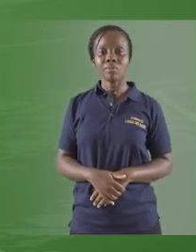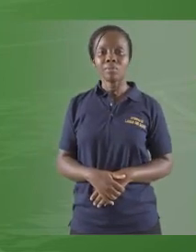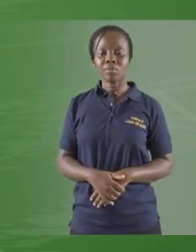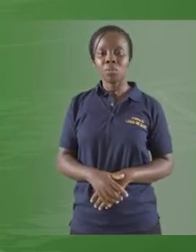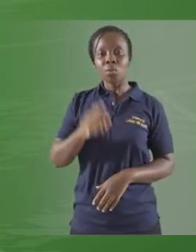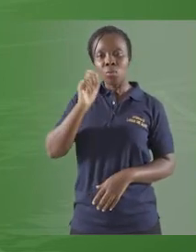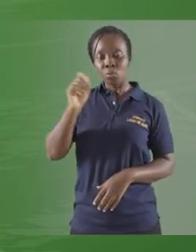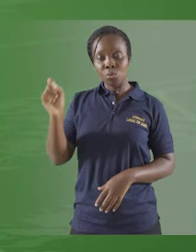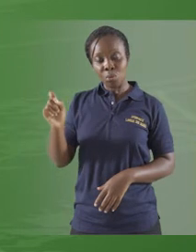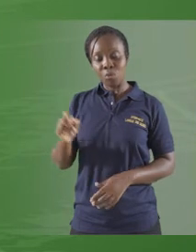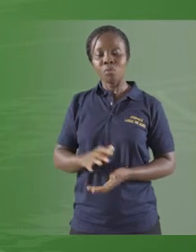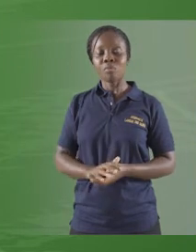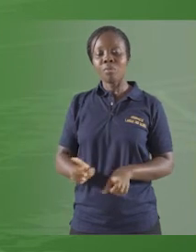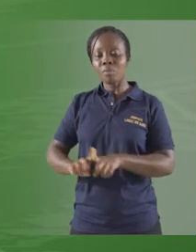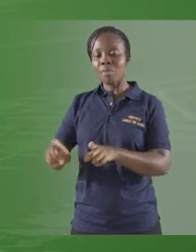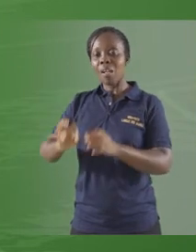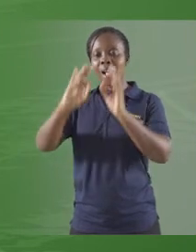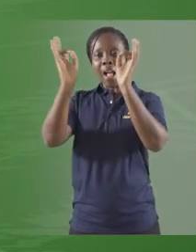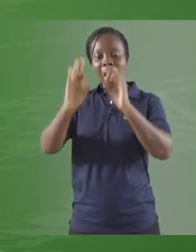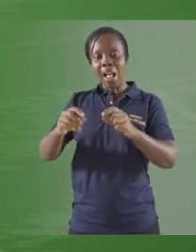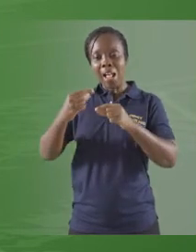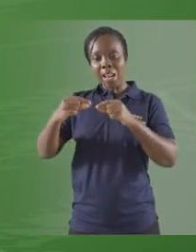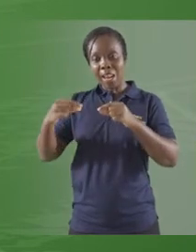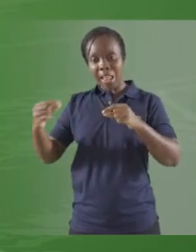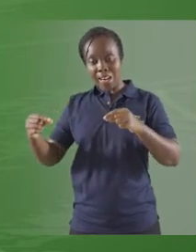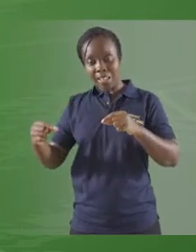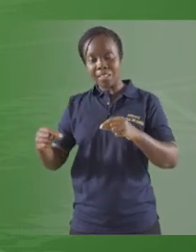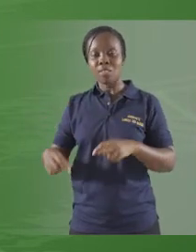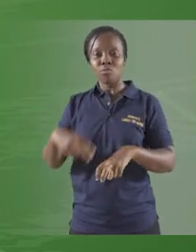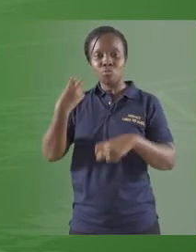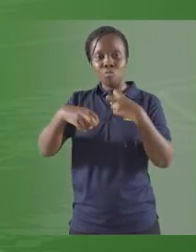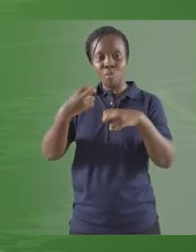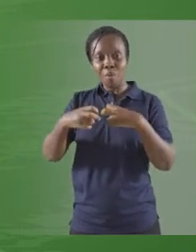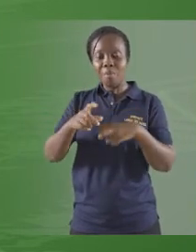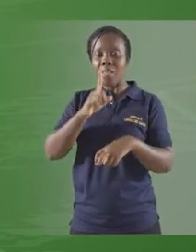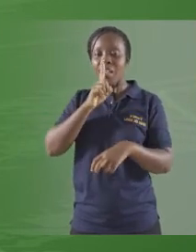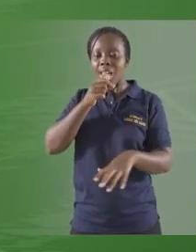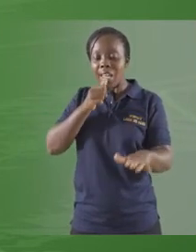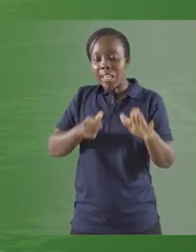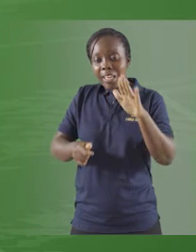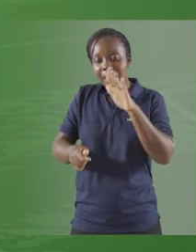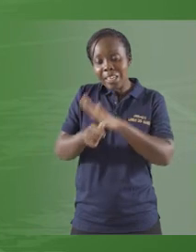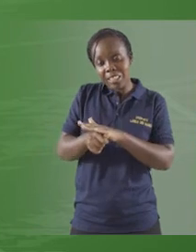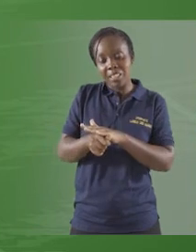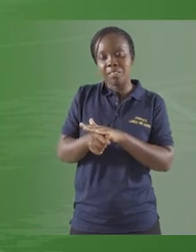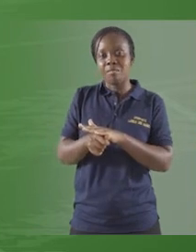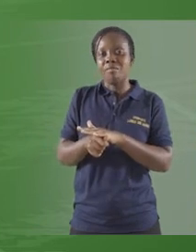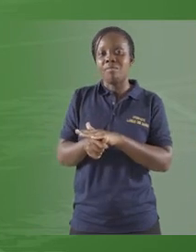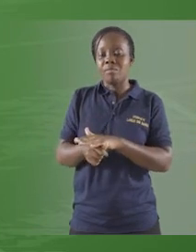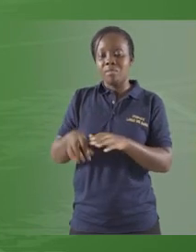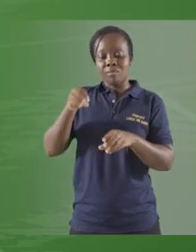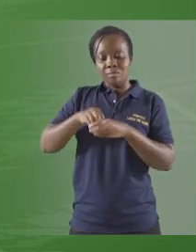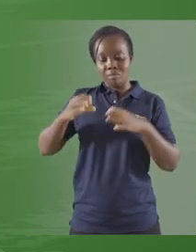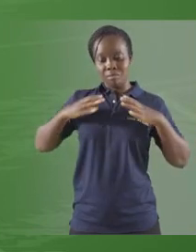L'allèle de l'anomalie est sous forme masquée ou cachée